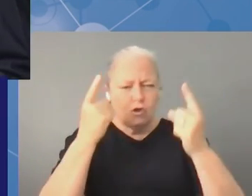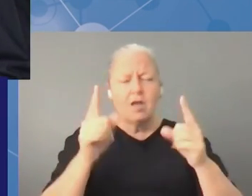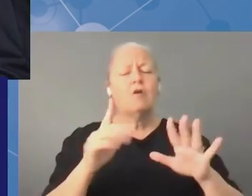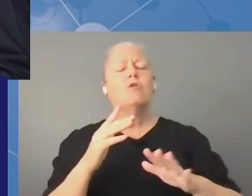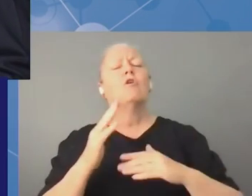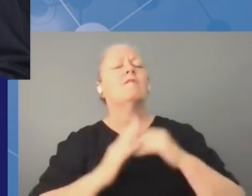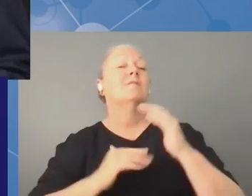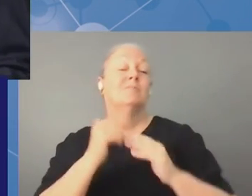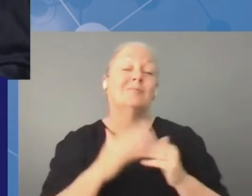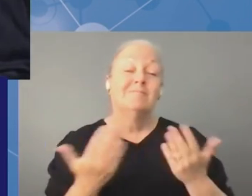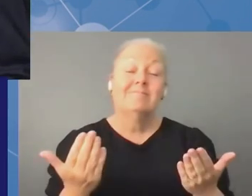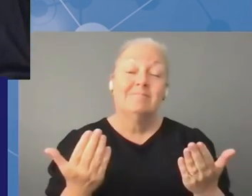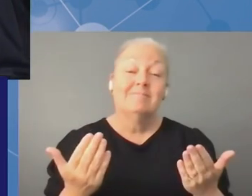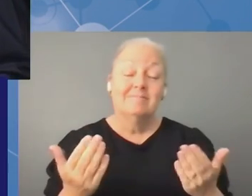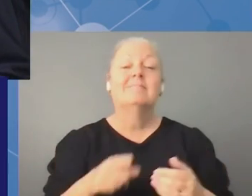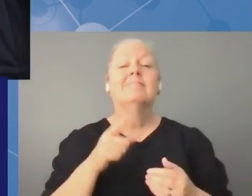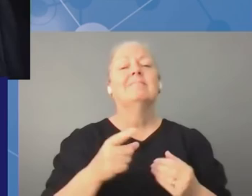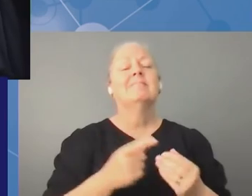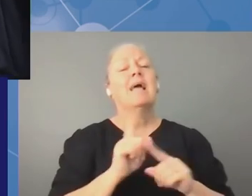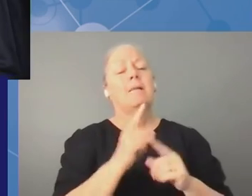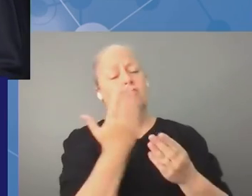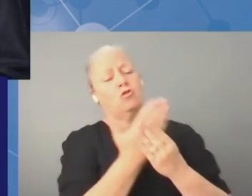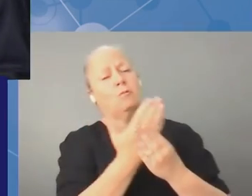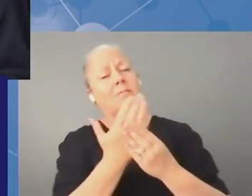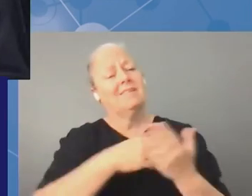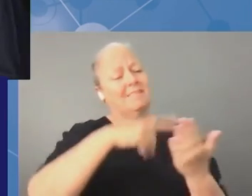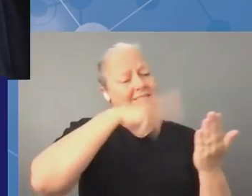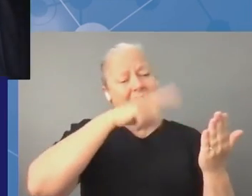чтобы разные выводы или отчеты